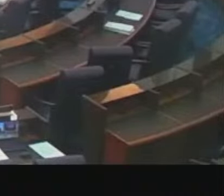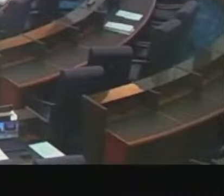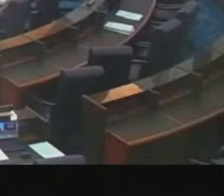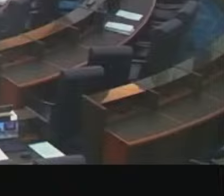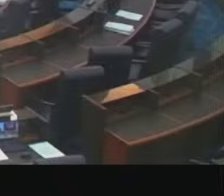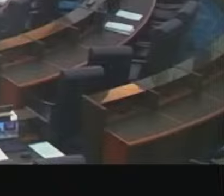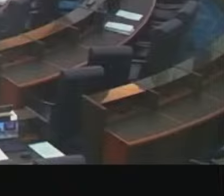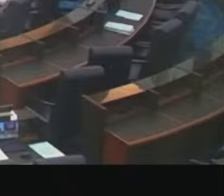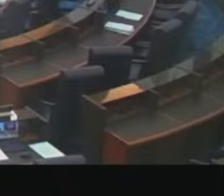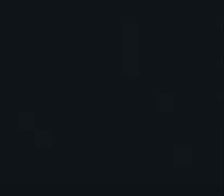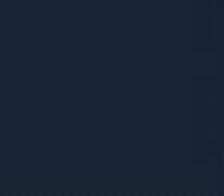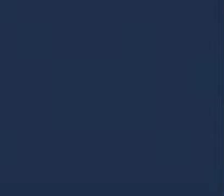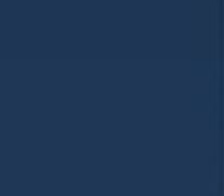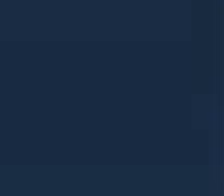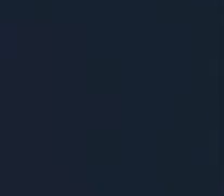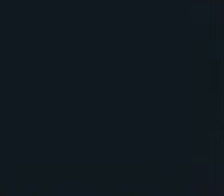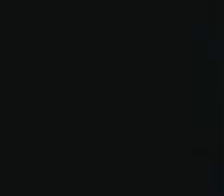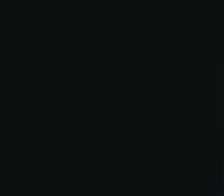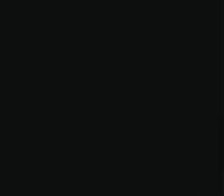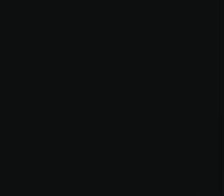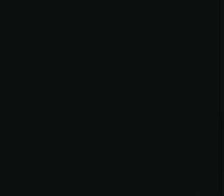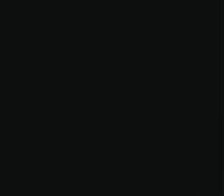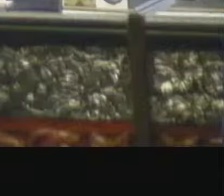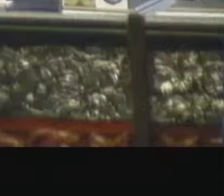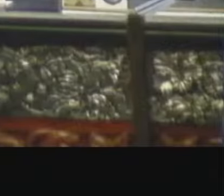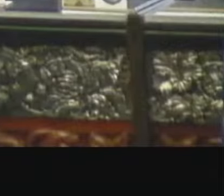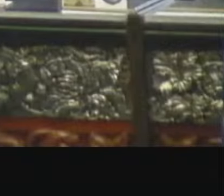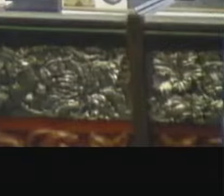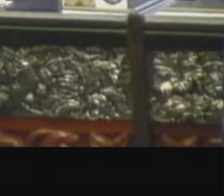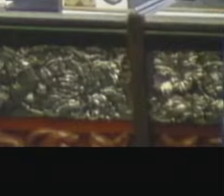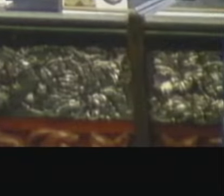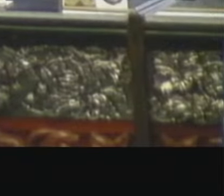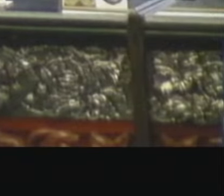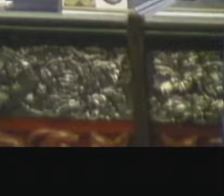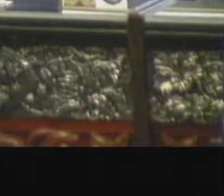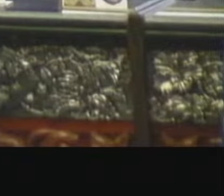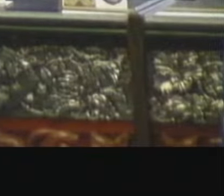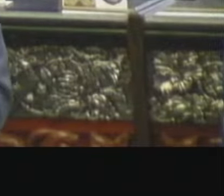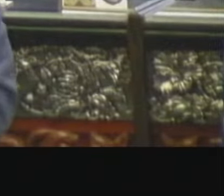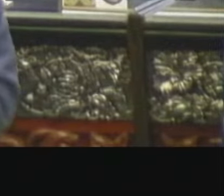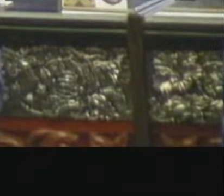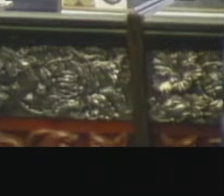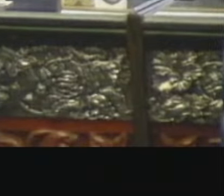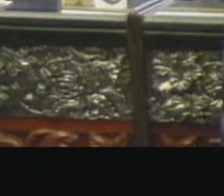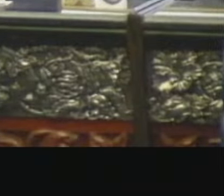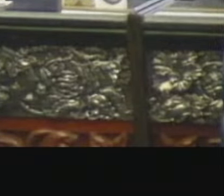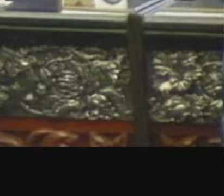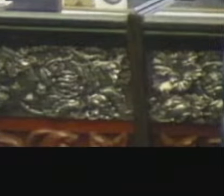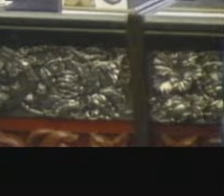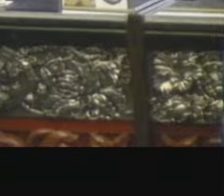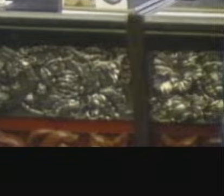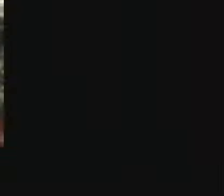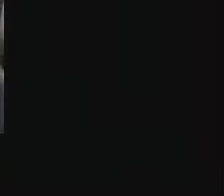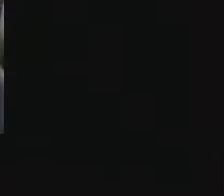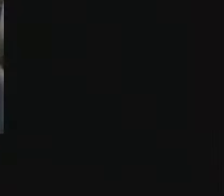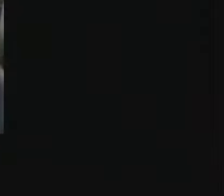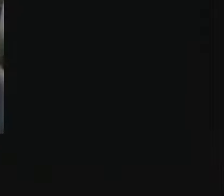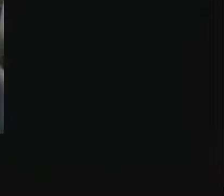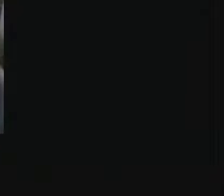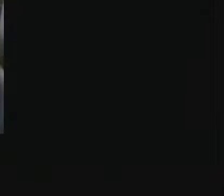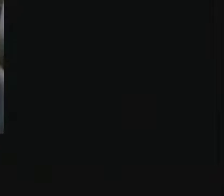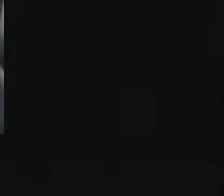menteri Terima kasih Tuan yang di-pertua Terima kasih yang berhormat Ipoh Timur pelaksanaan moratorium